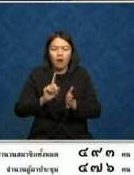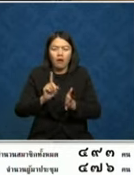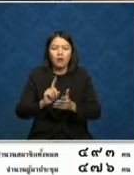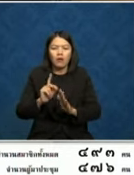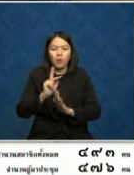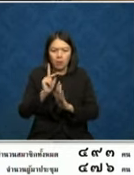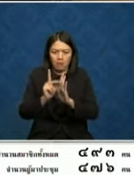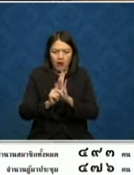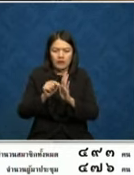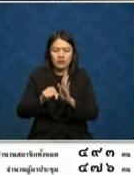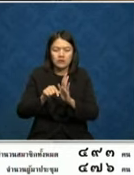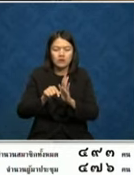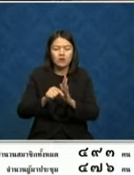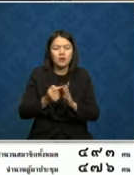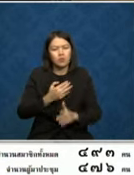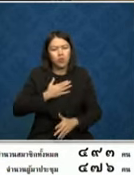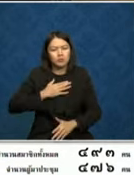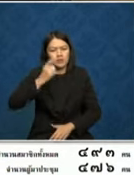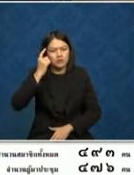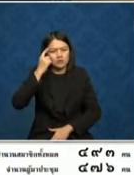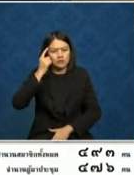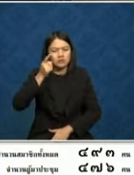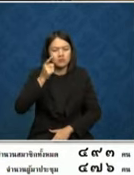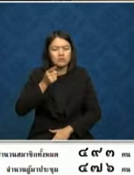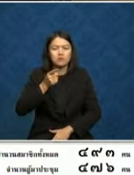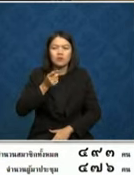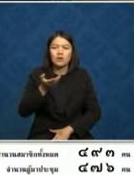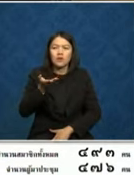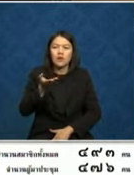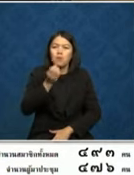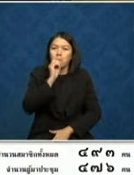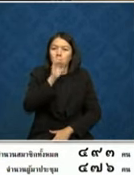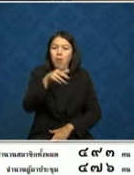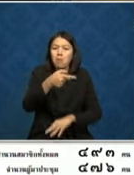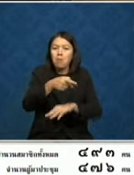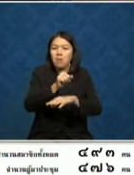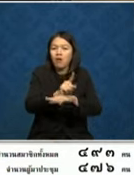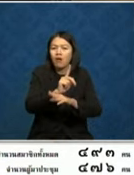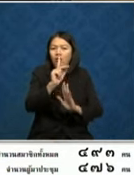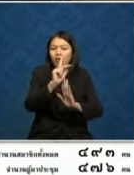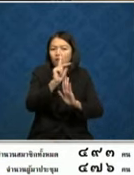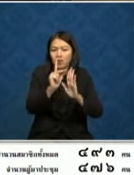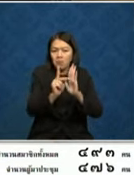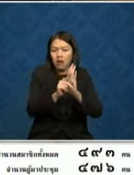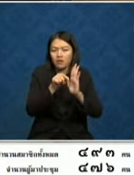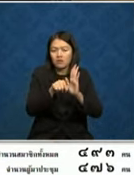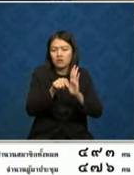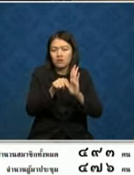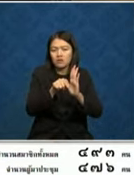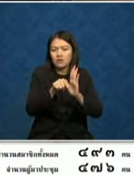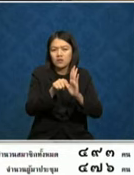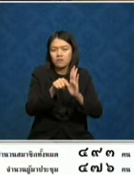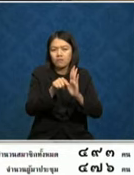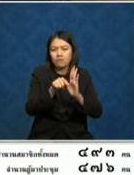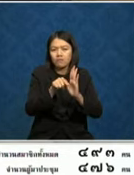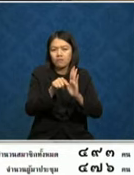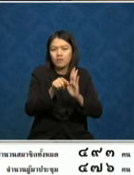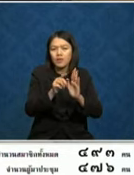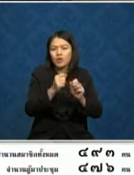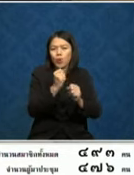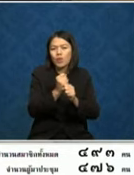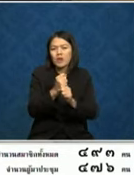บับเดียวกันแต่ผมมองว่าฟ้องท่านประธานนะครับว่ากฎหมายที่ตีความนั้นเป็นคุณให้กับผู้กระ